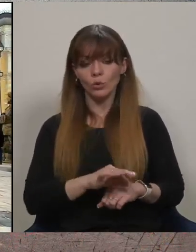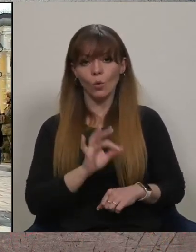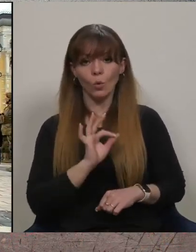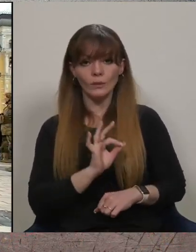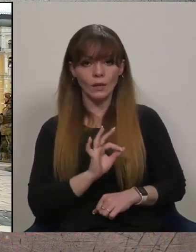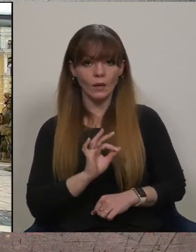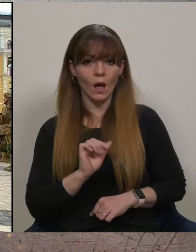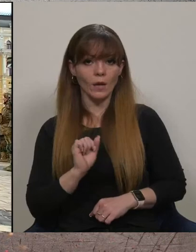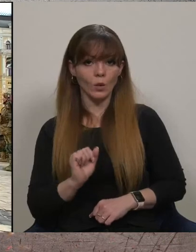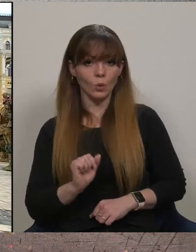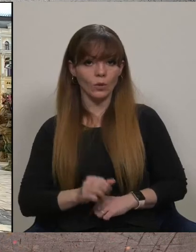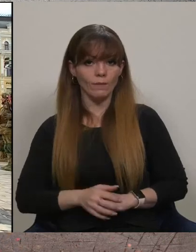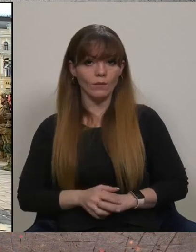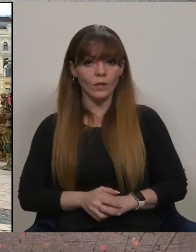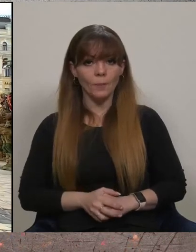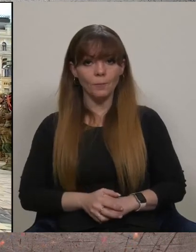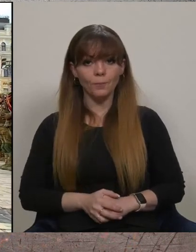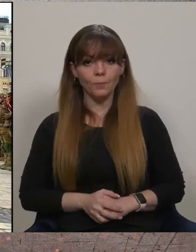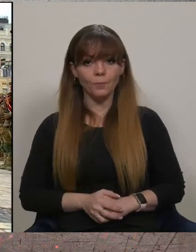Анатоліївна.